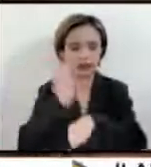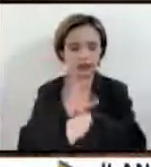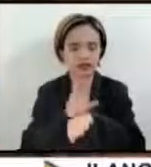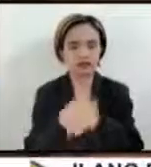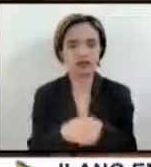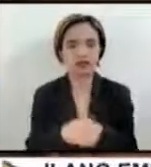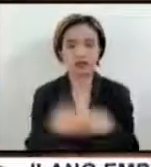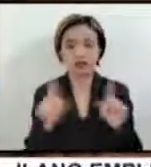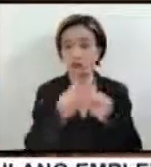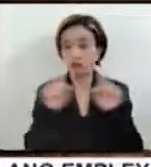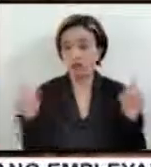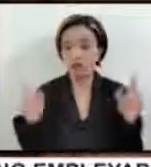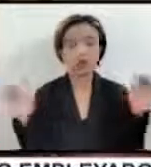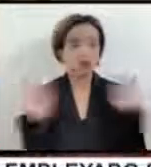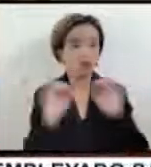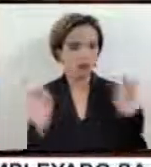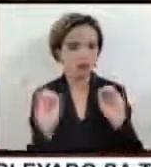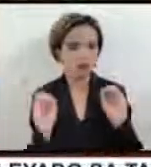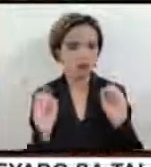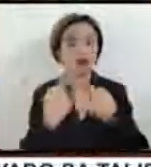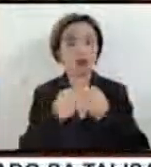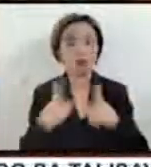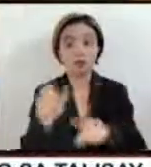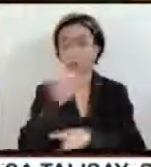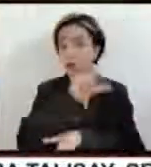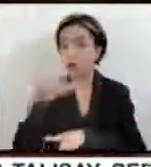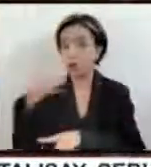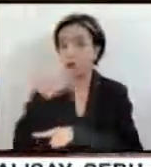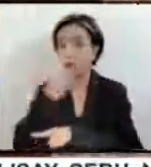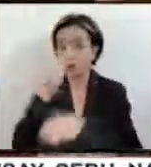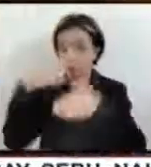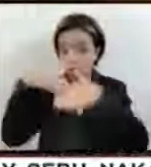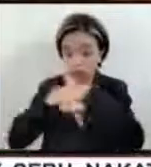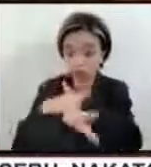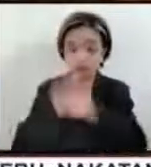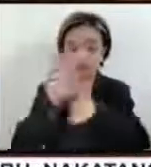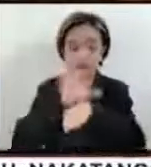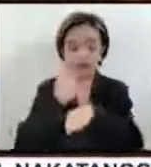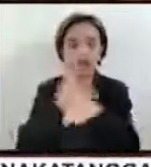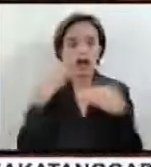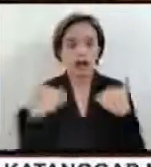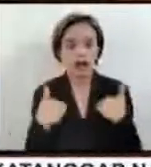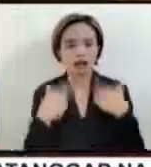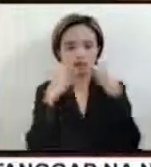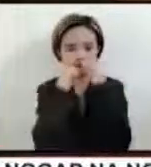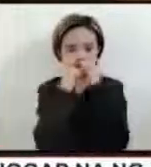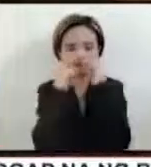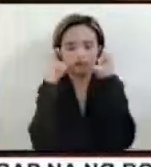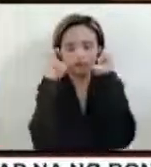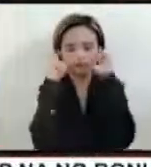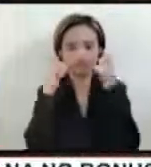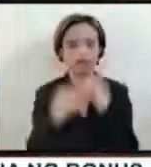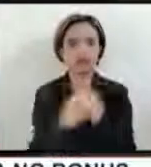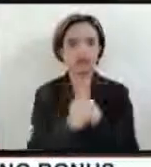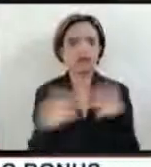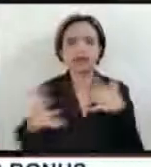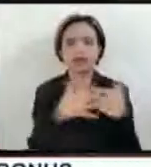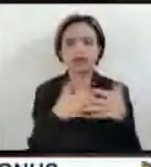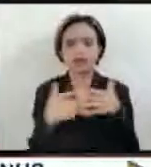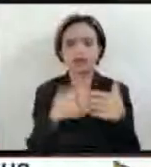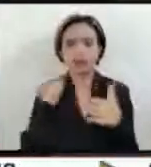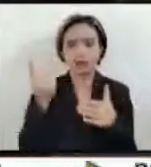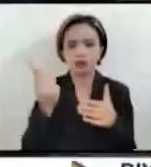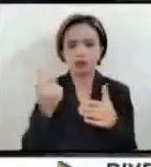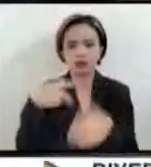distancing pero lahat ng pumapasok sa loob ng simbahan ay nakasuot ng face mask. Kahit yung nasa plaza lang o sa tapat